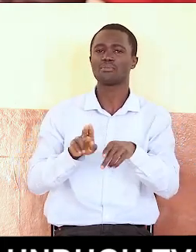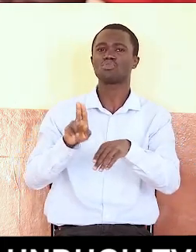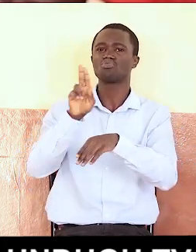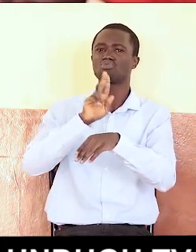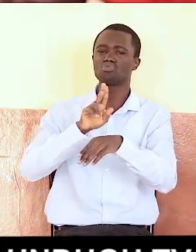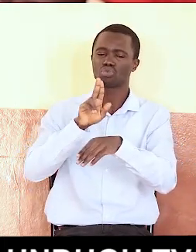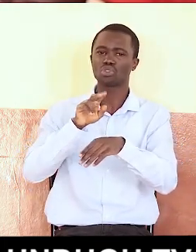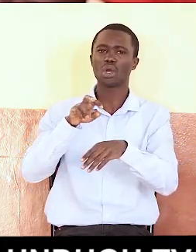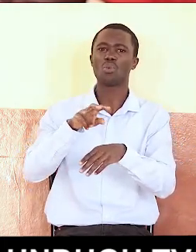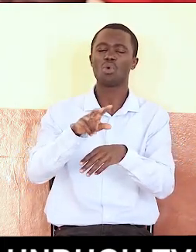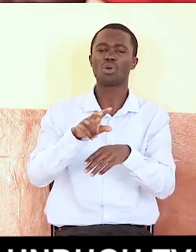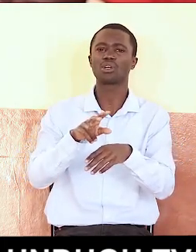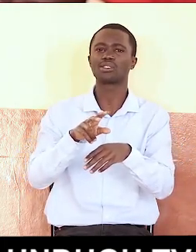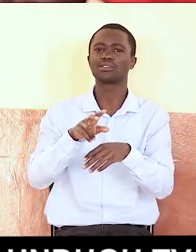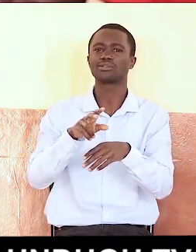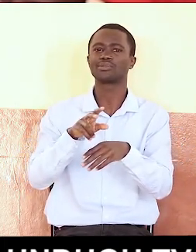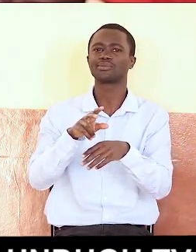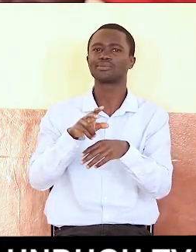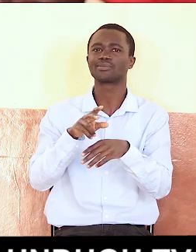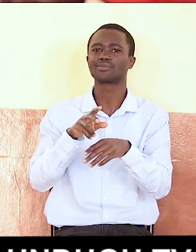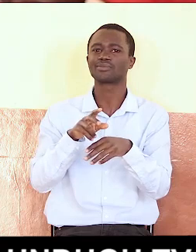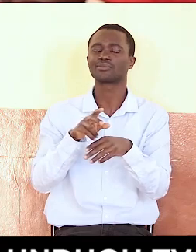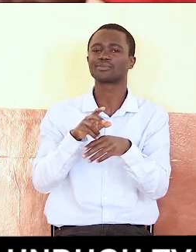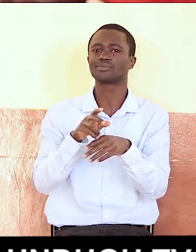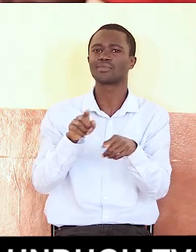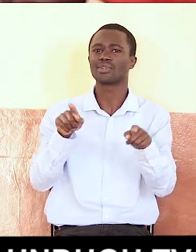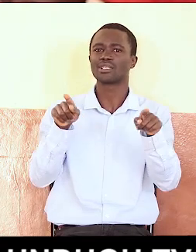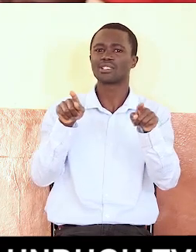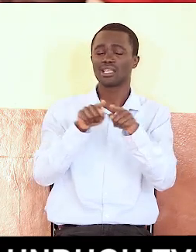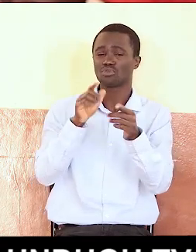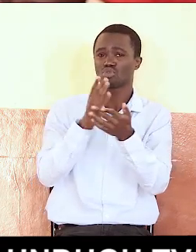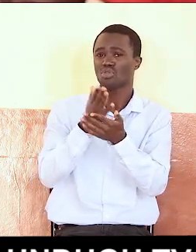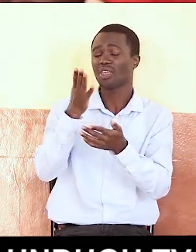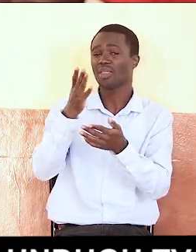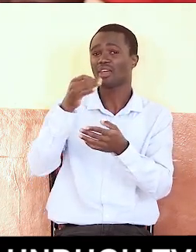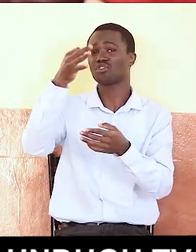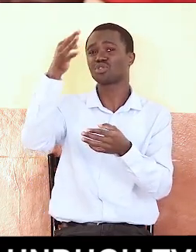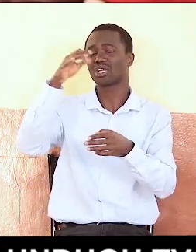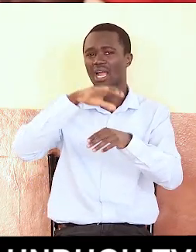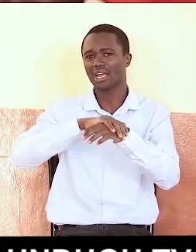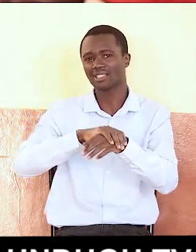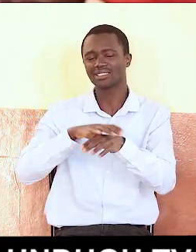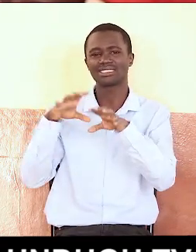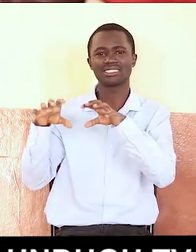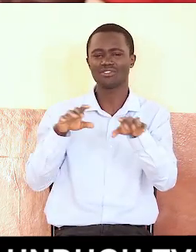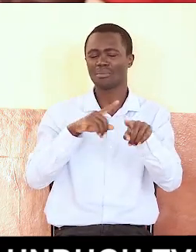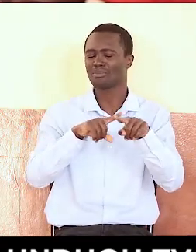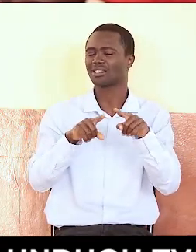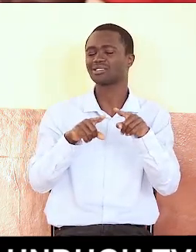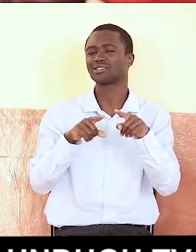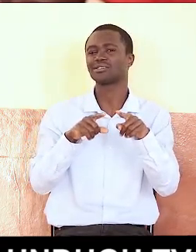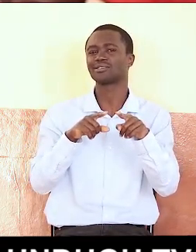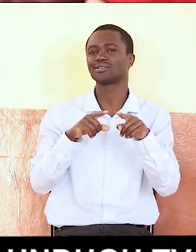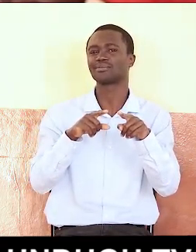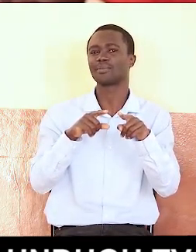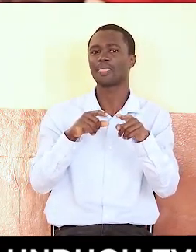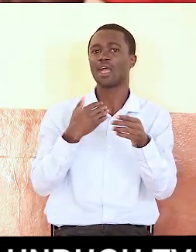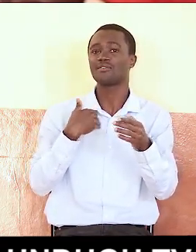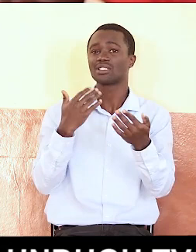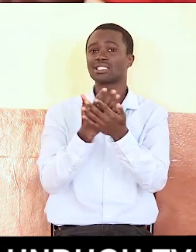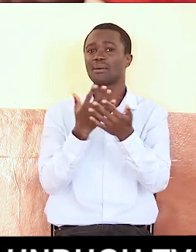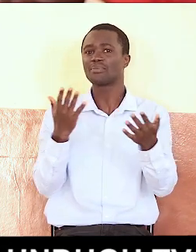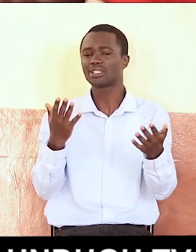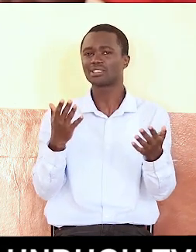kutembea, ijapokuwa kuna wakati alipata mateso. Lakini hata hivyo kuna jambo